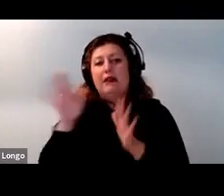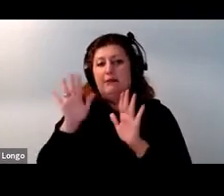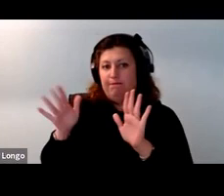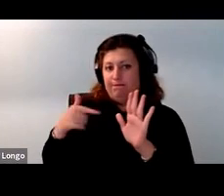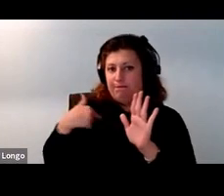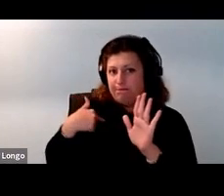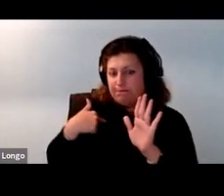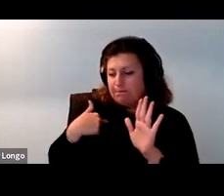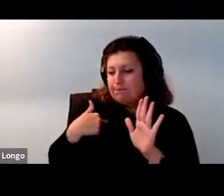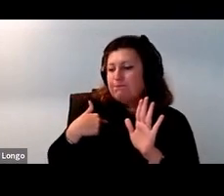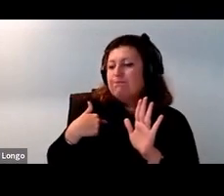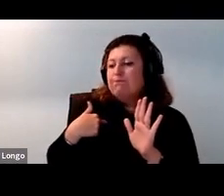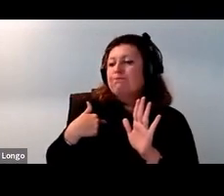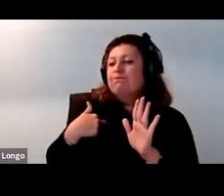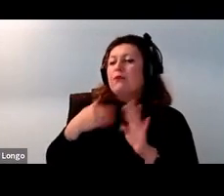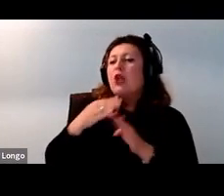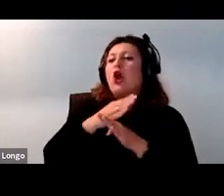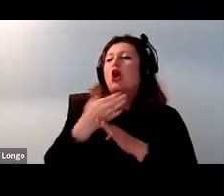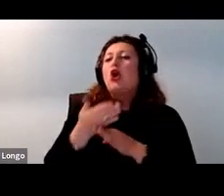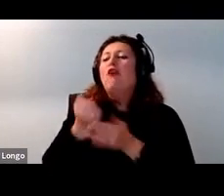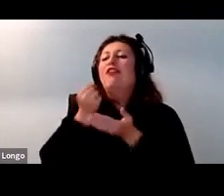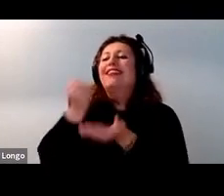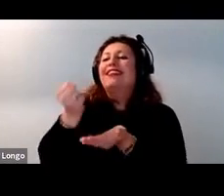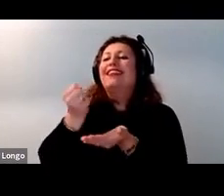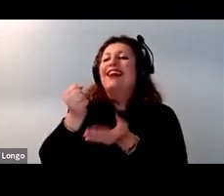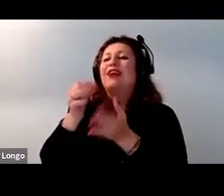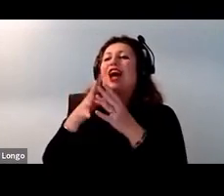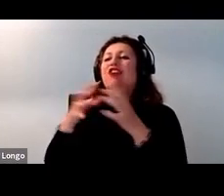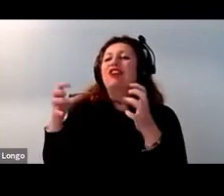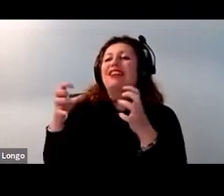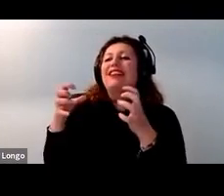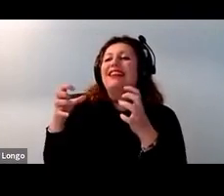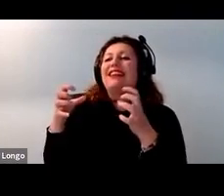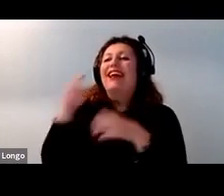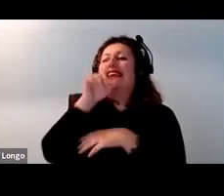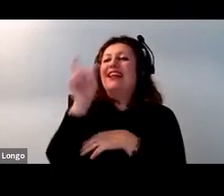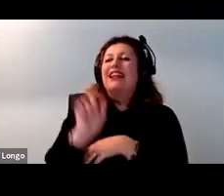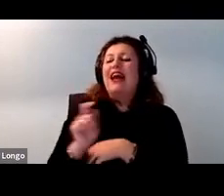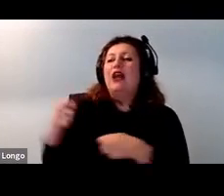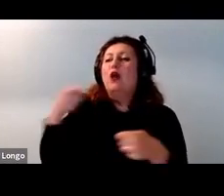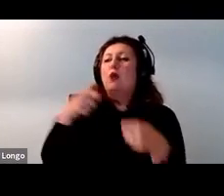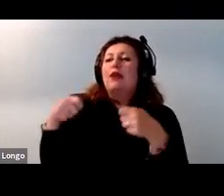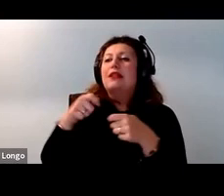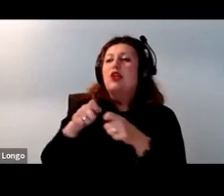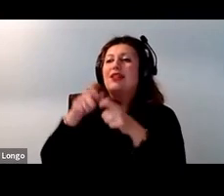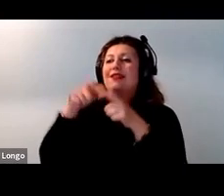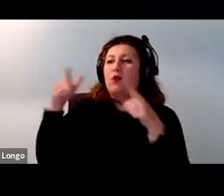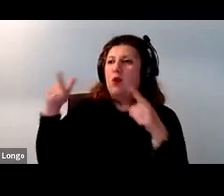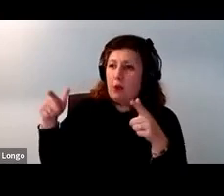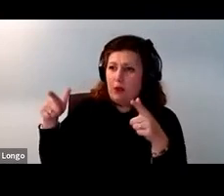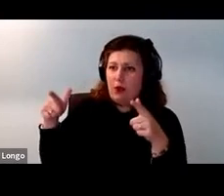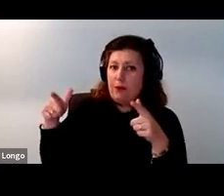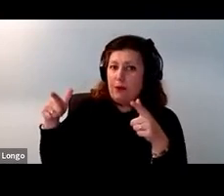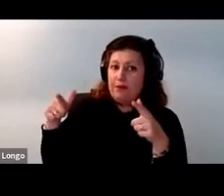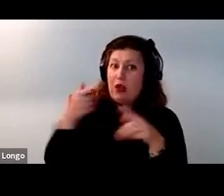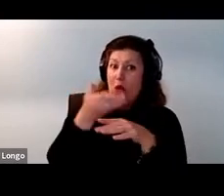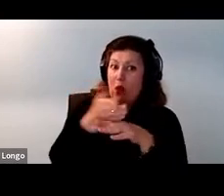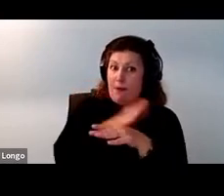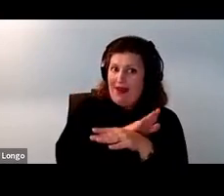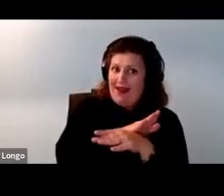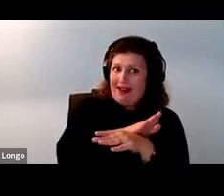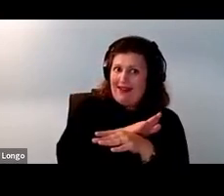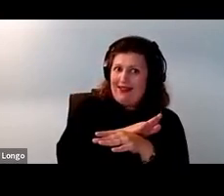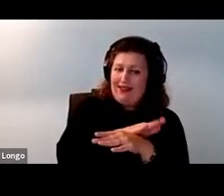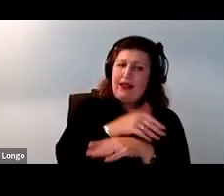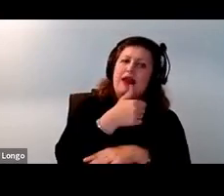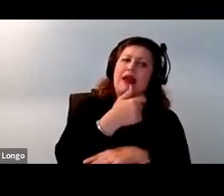è cofinanziato dall'Agenzia Italiana per la Cooperazione e lo Sviluppo e per una parte ha avuto